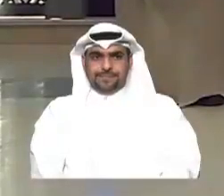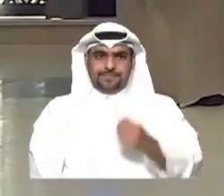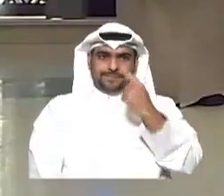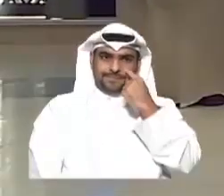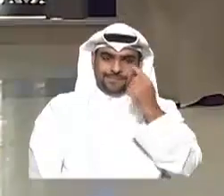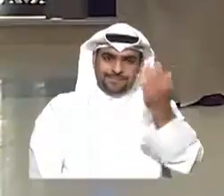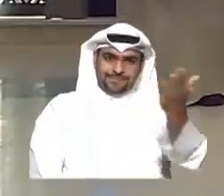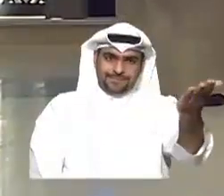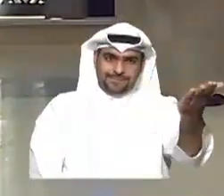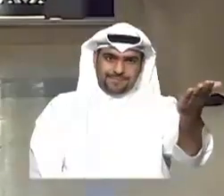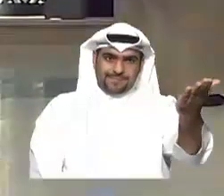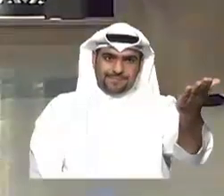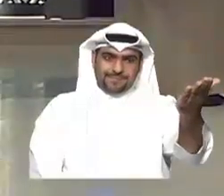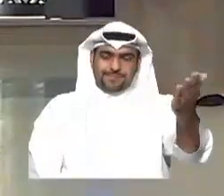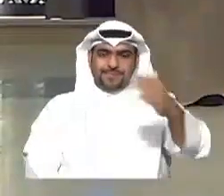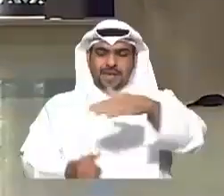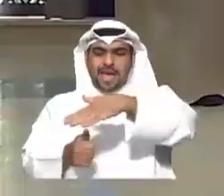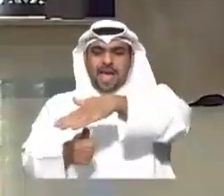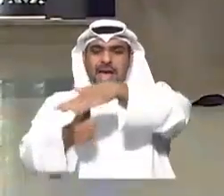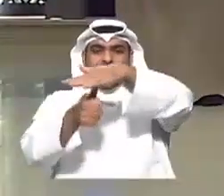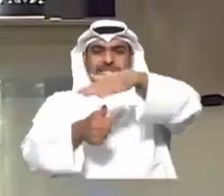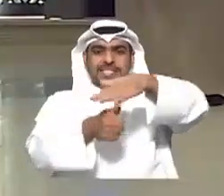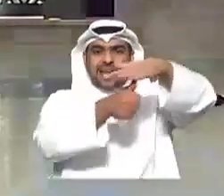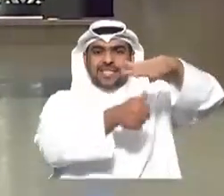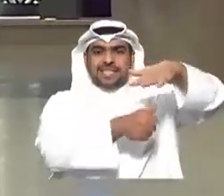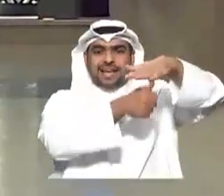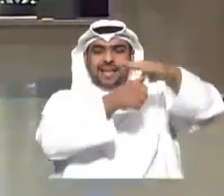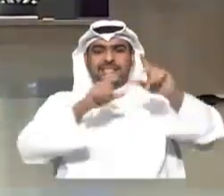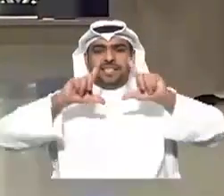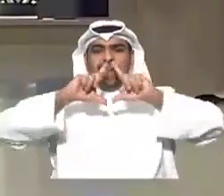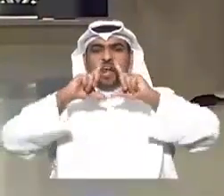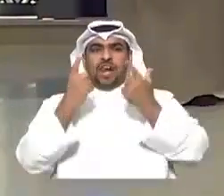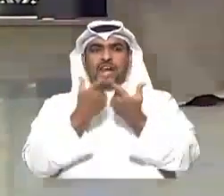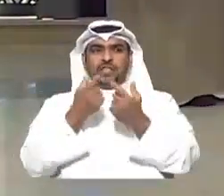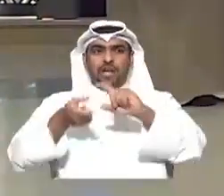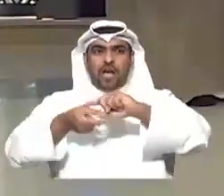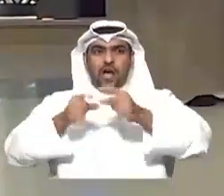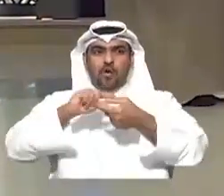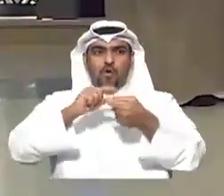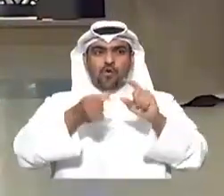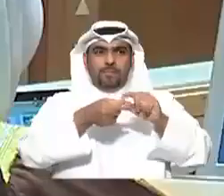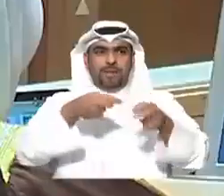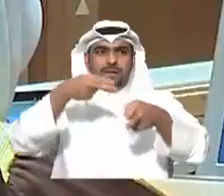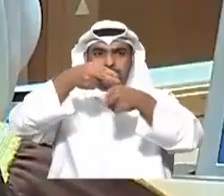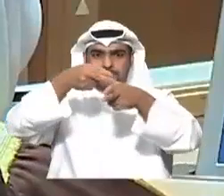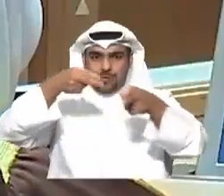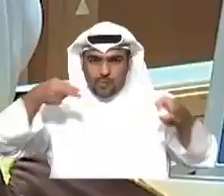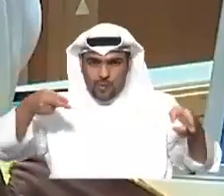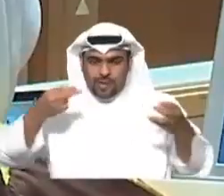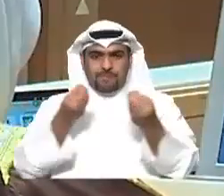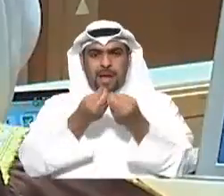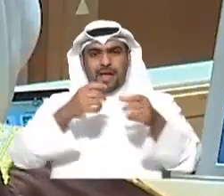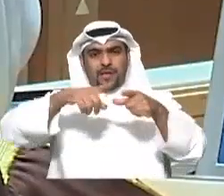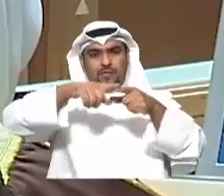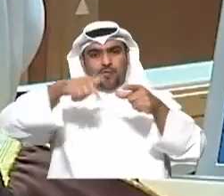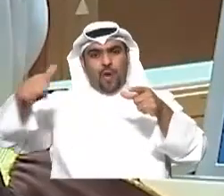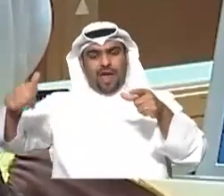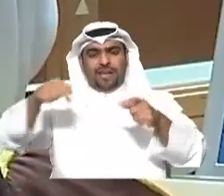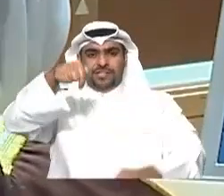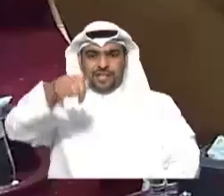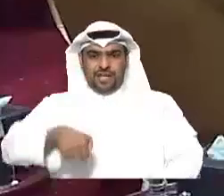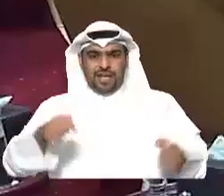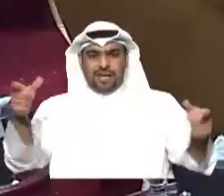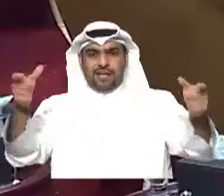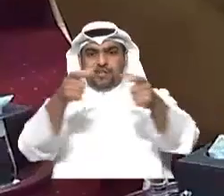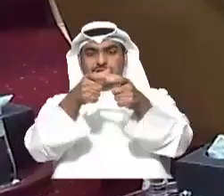عقد أصحاب السمو والمعالي والسعادة رؤساء اللجان الأولمبية بدول مجلس التعاون اجتماعهم 34 في